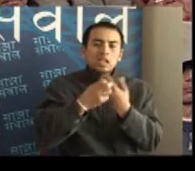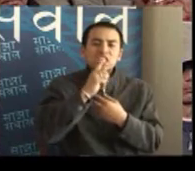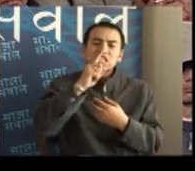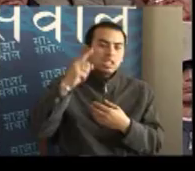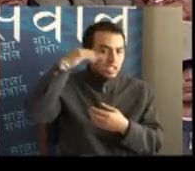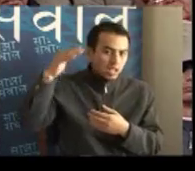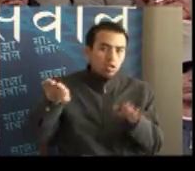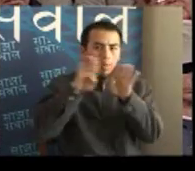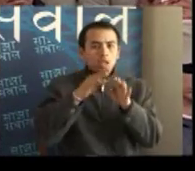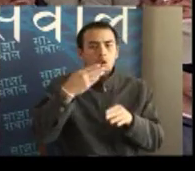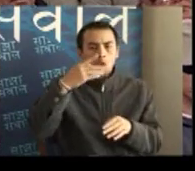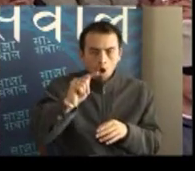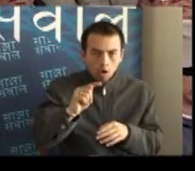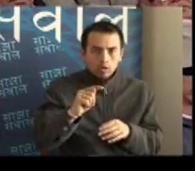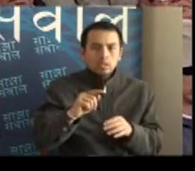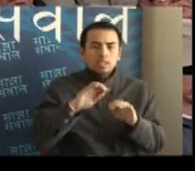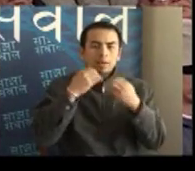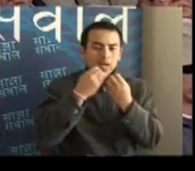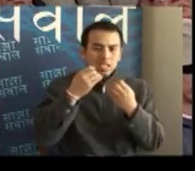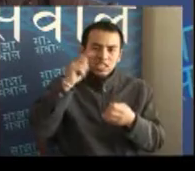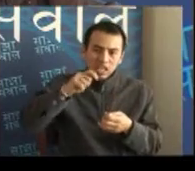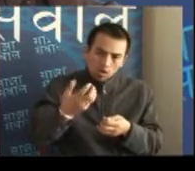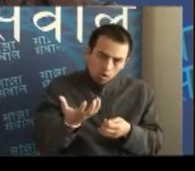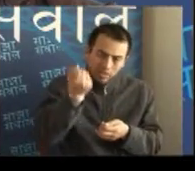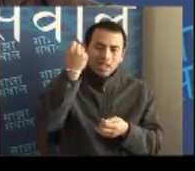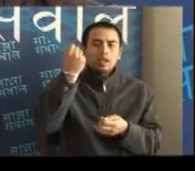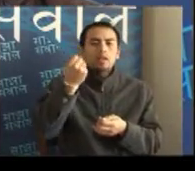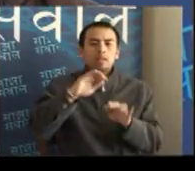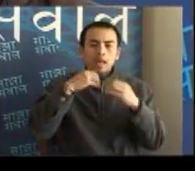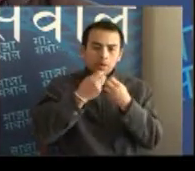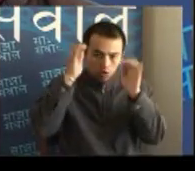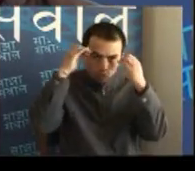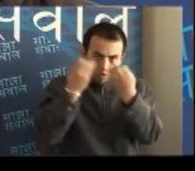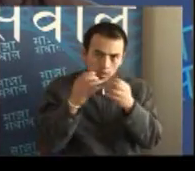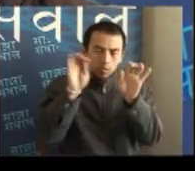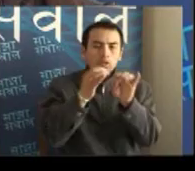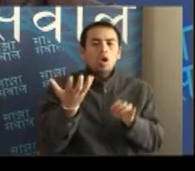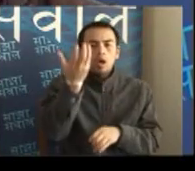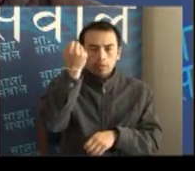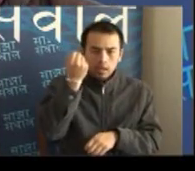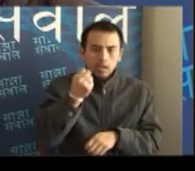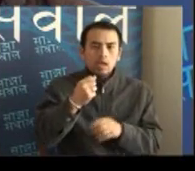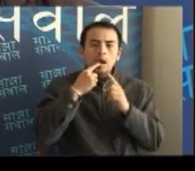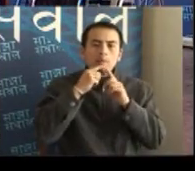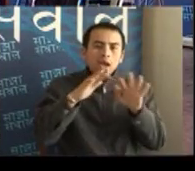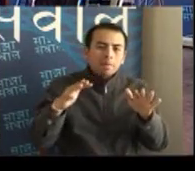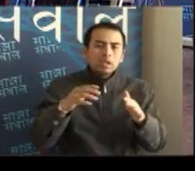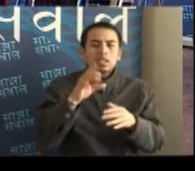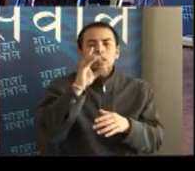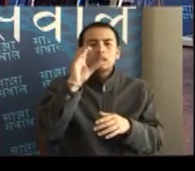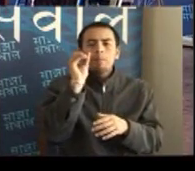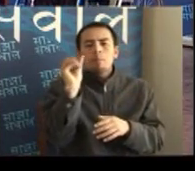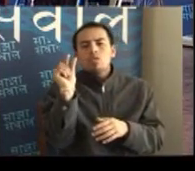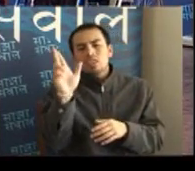चाहिँ समानताको हक, त्यसपछि सामाजिक न्यायको हकमा, त्यस पछाडि सामाजिक सुरक्षा सम्बन्धी हक अनि व्याख्यात्मक टिप्पणी, त्यस्तै